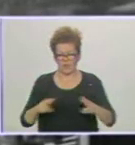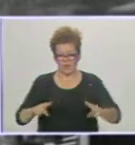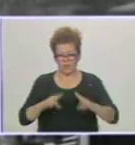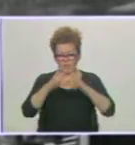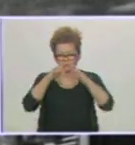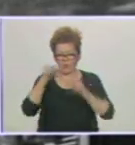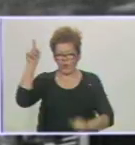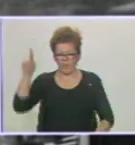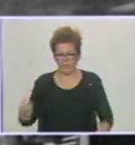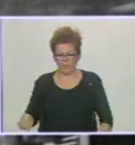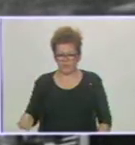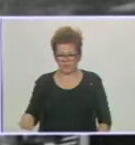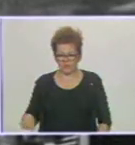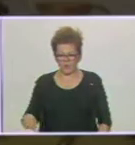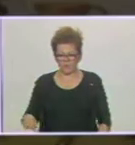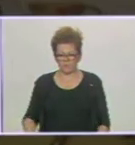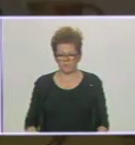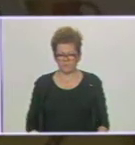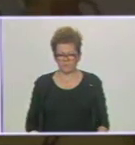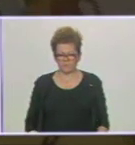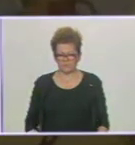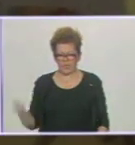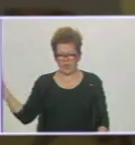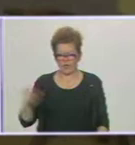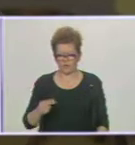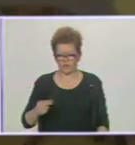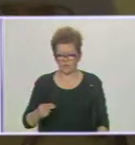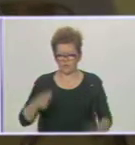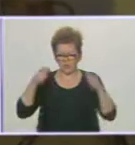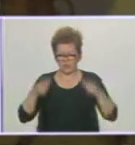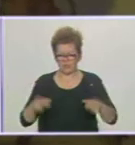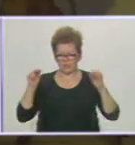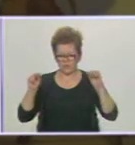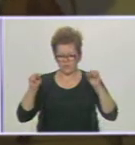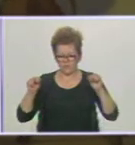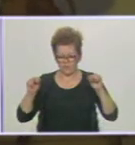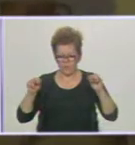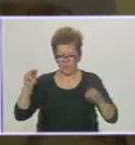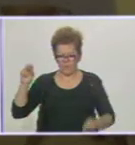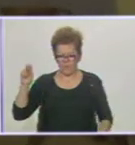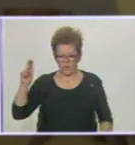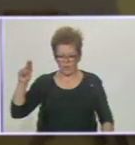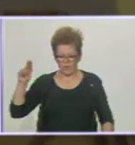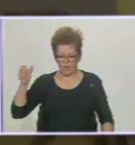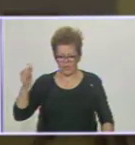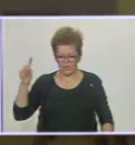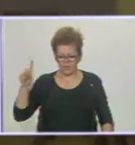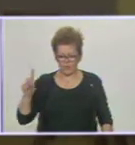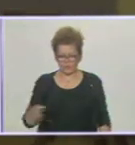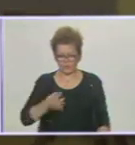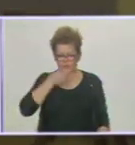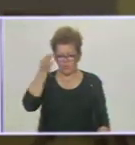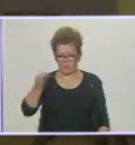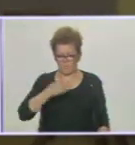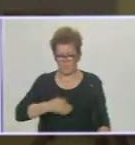om deosebit, am intrat la clasa doamnei profesor Paula Dogăroiu și am spus-o și mă